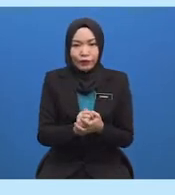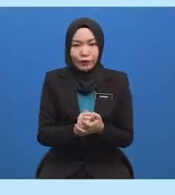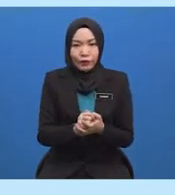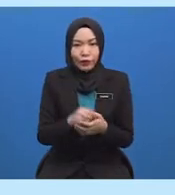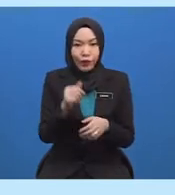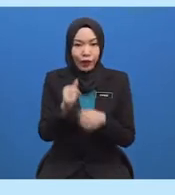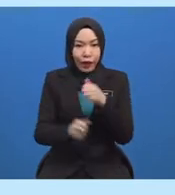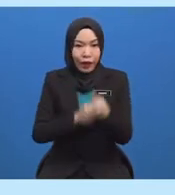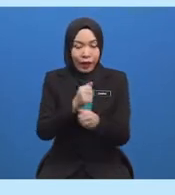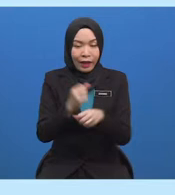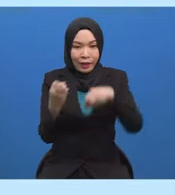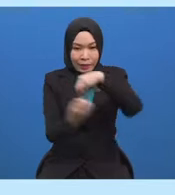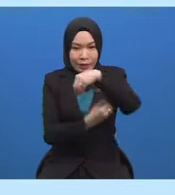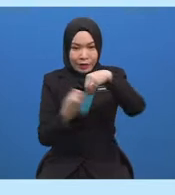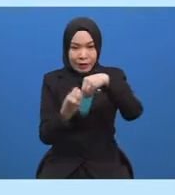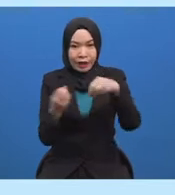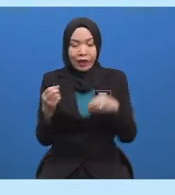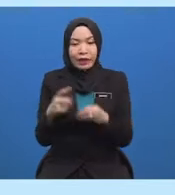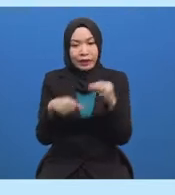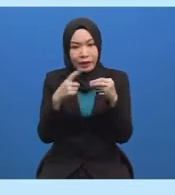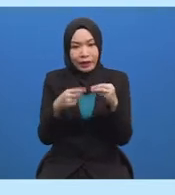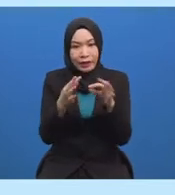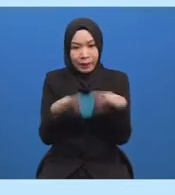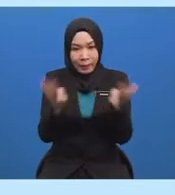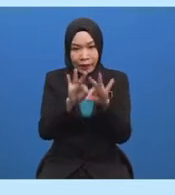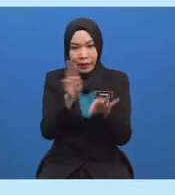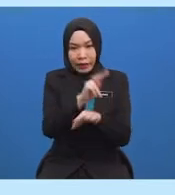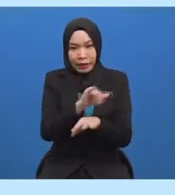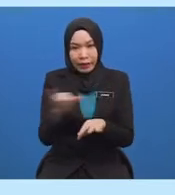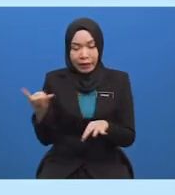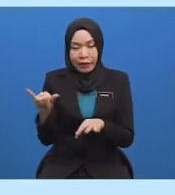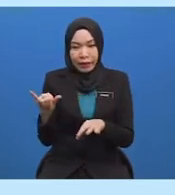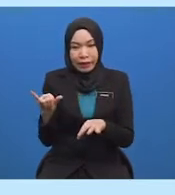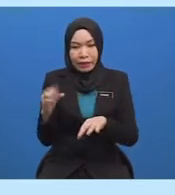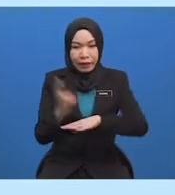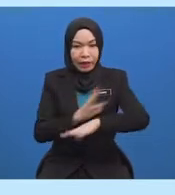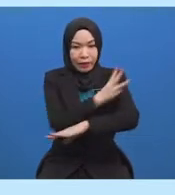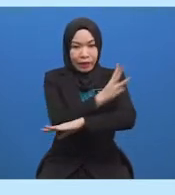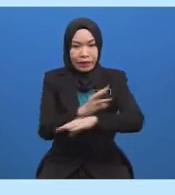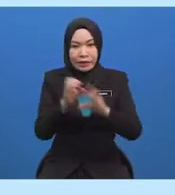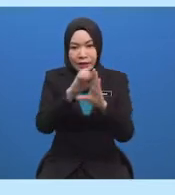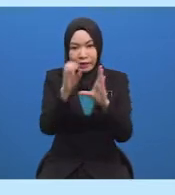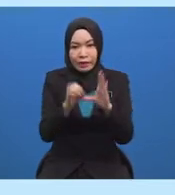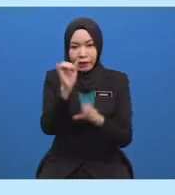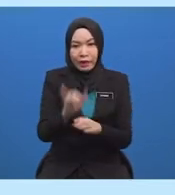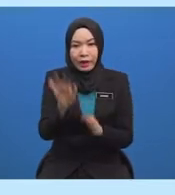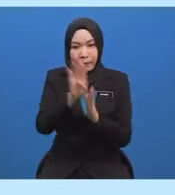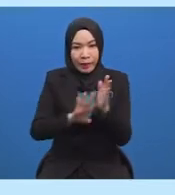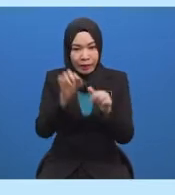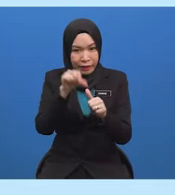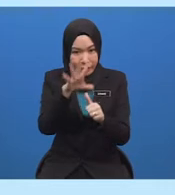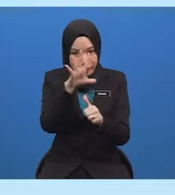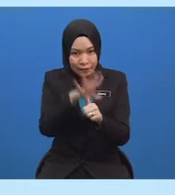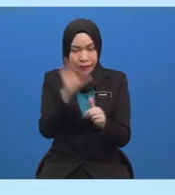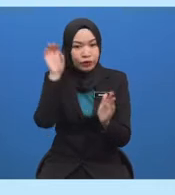tentang pentingnya pengurusan kawasan curut yang berkesan contohnya